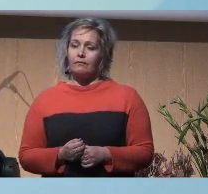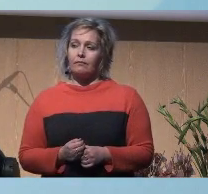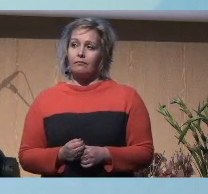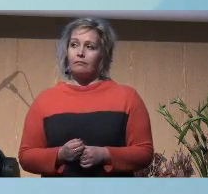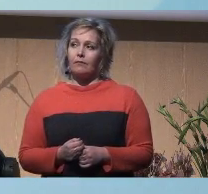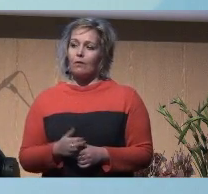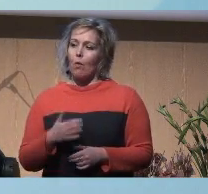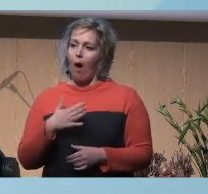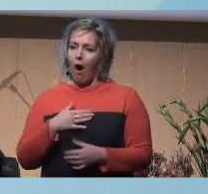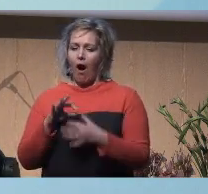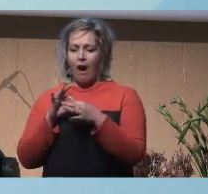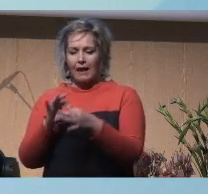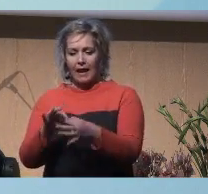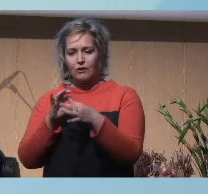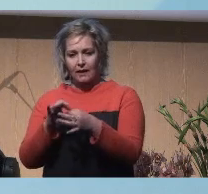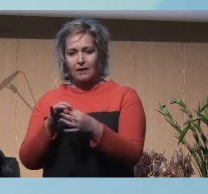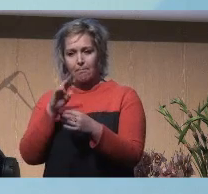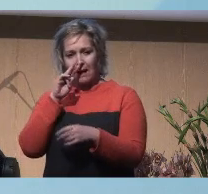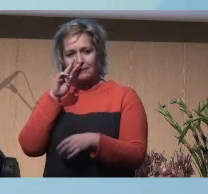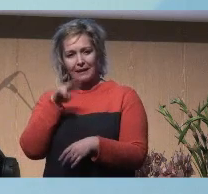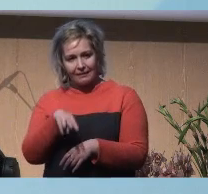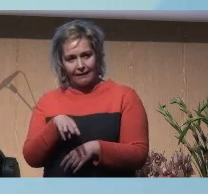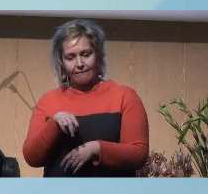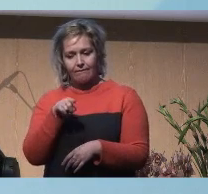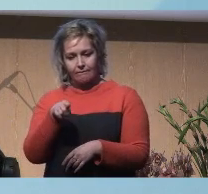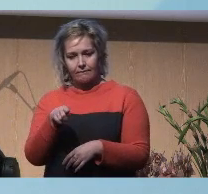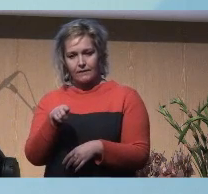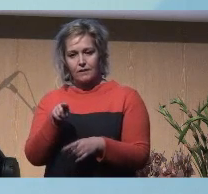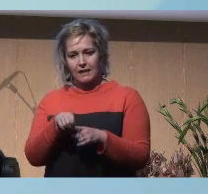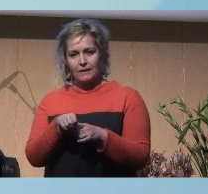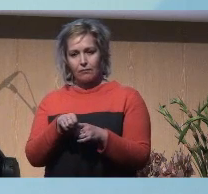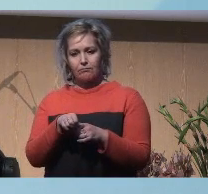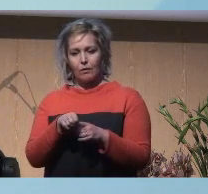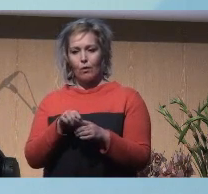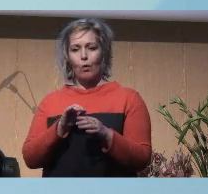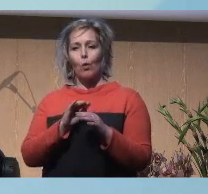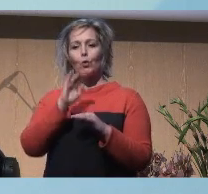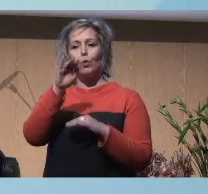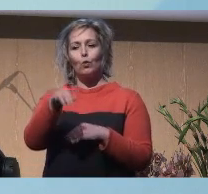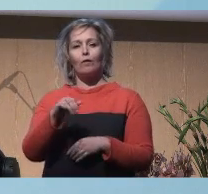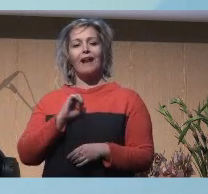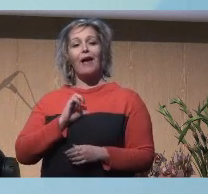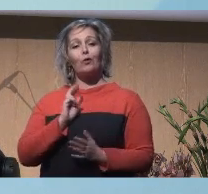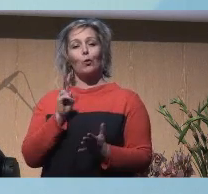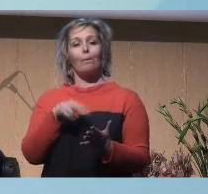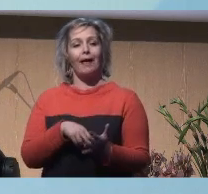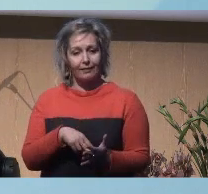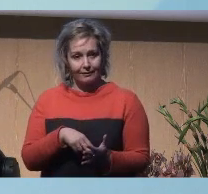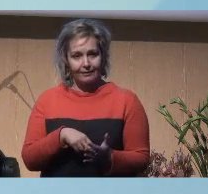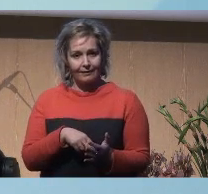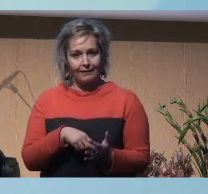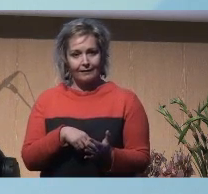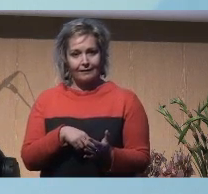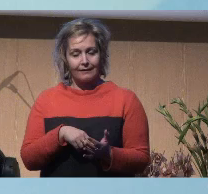Å ha et relasjonelt perspektiv som går ut over autonomien